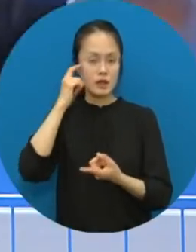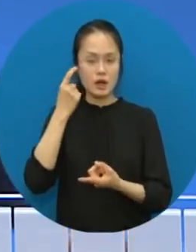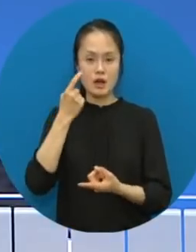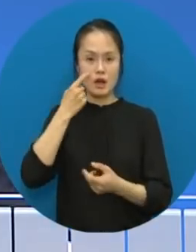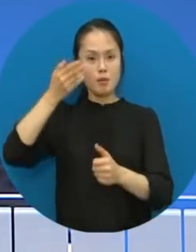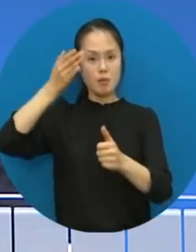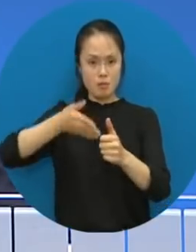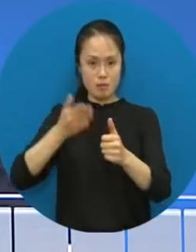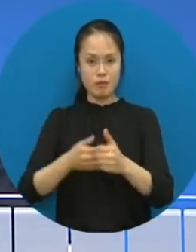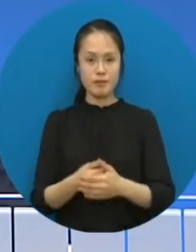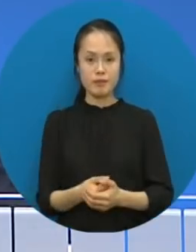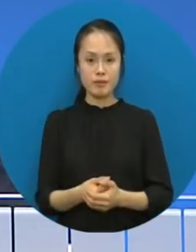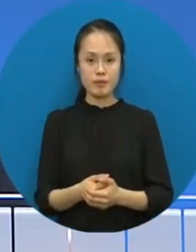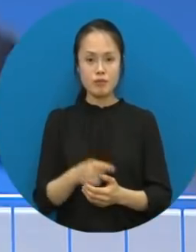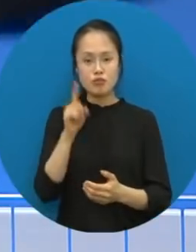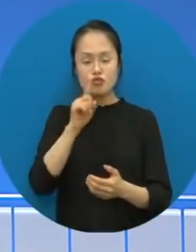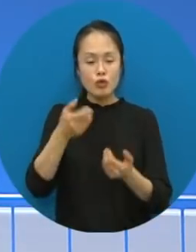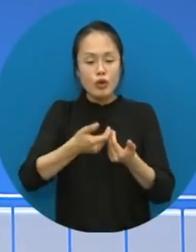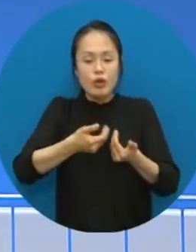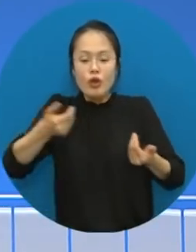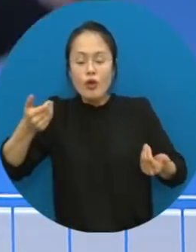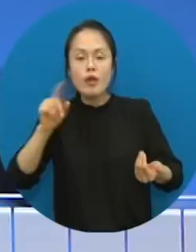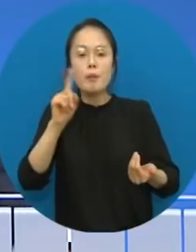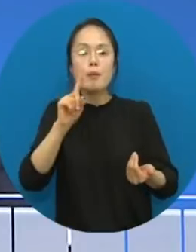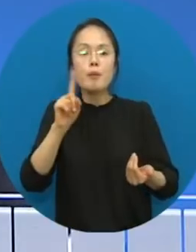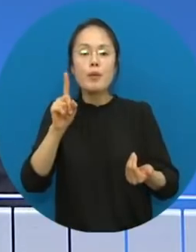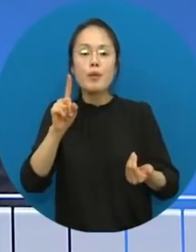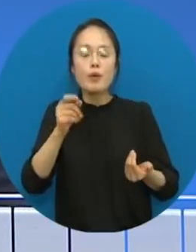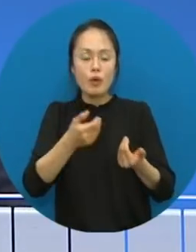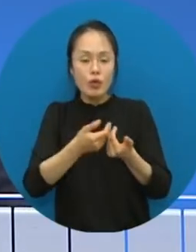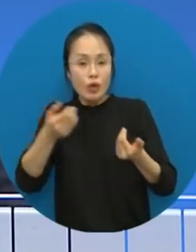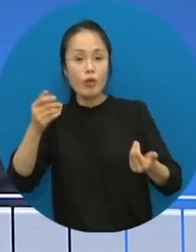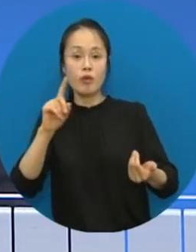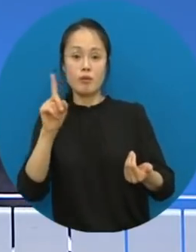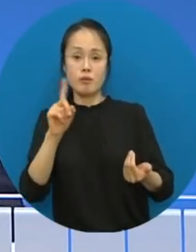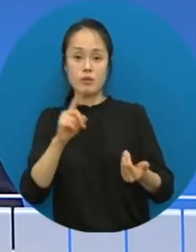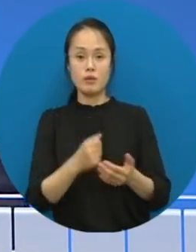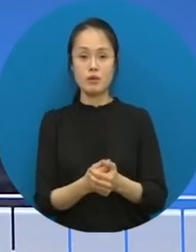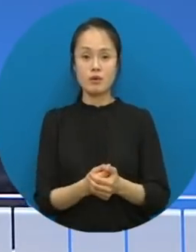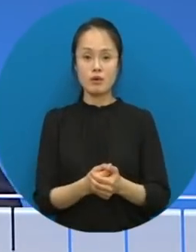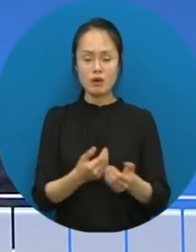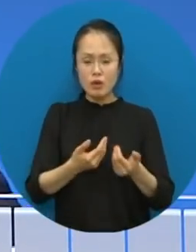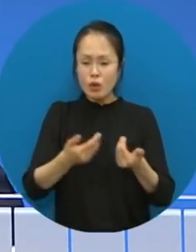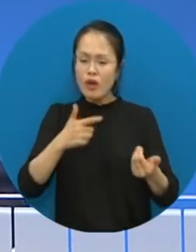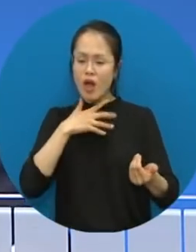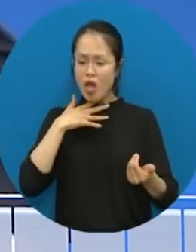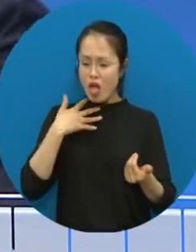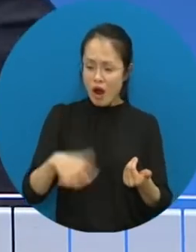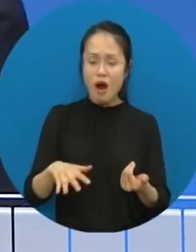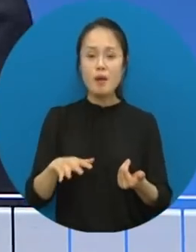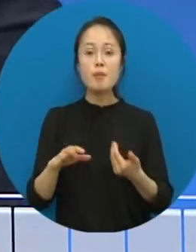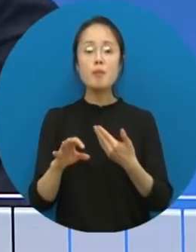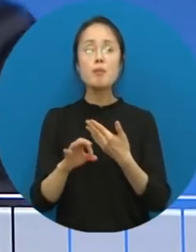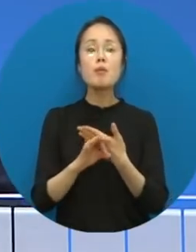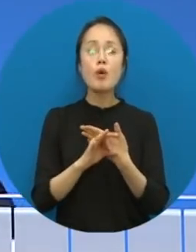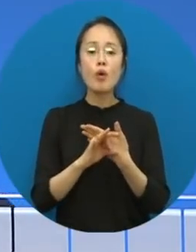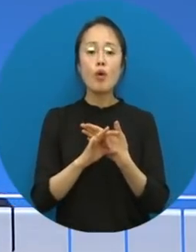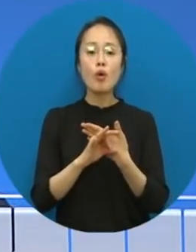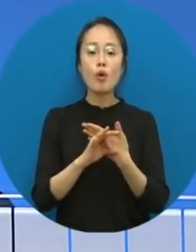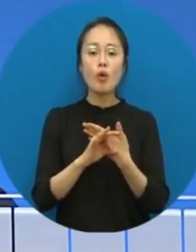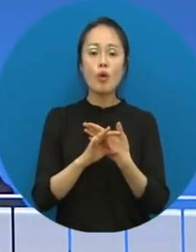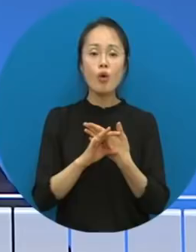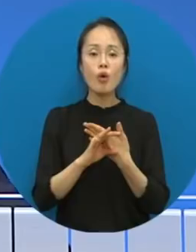무엇을 떠났는지, 만약에 떠난 기억이 없다면, 아니면 한 번 떠났는데 떠난 지가 너무